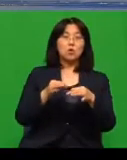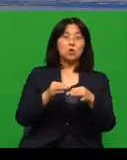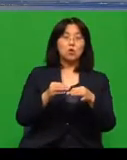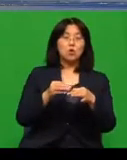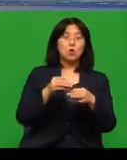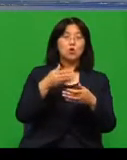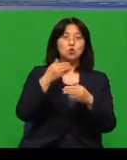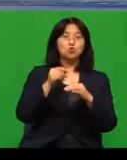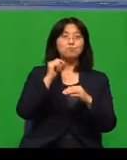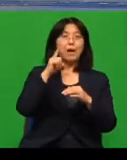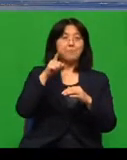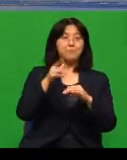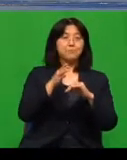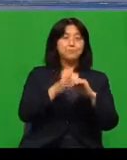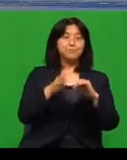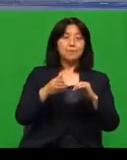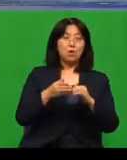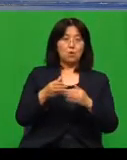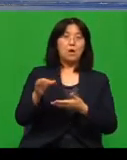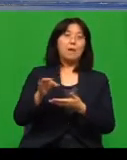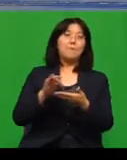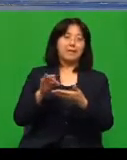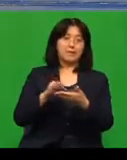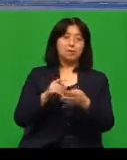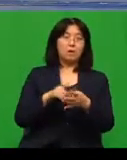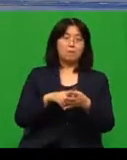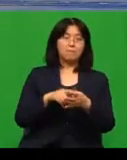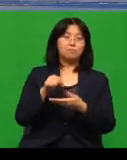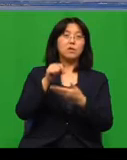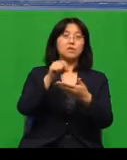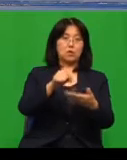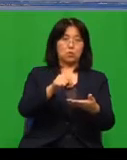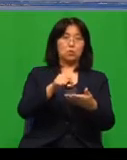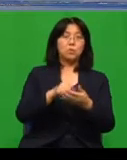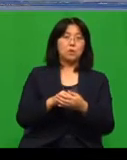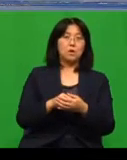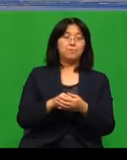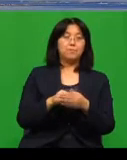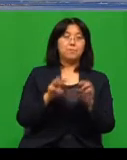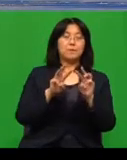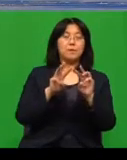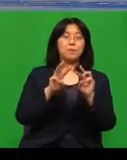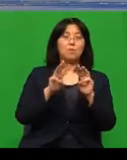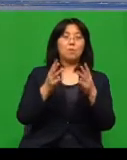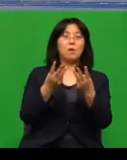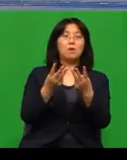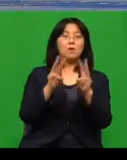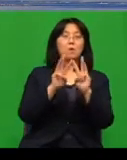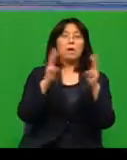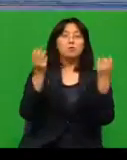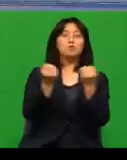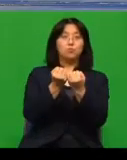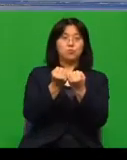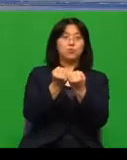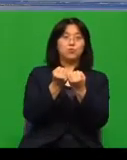特別販売するとか、また日本橋富山館の名門ワークショップ&プラモト